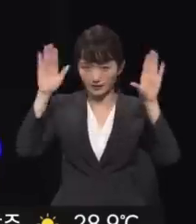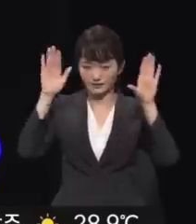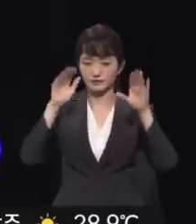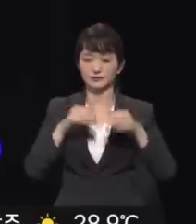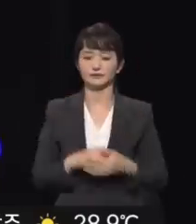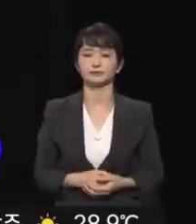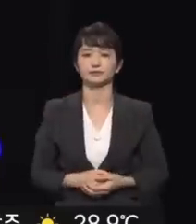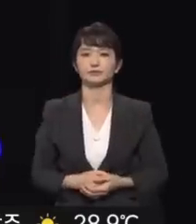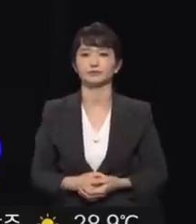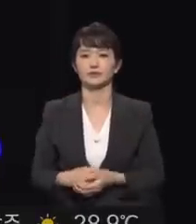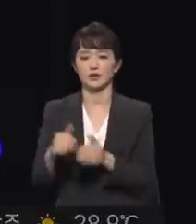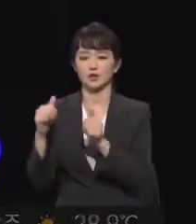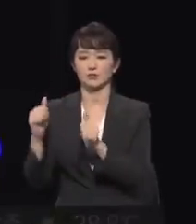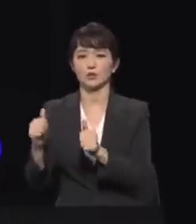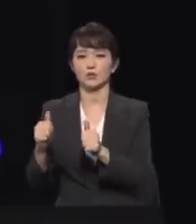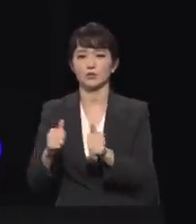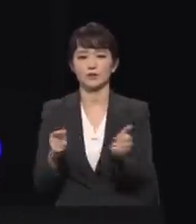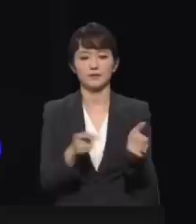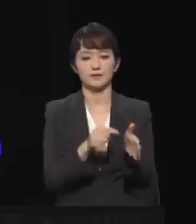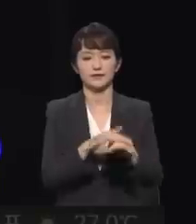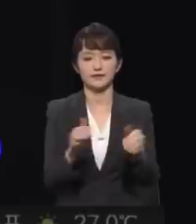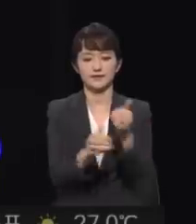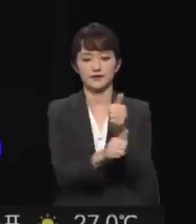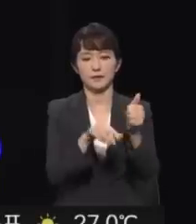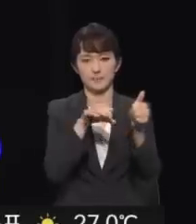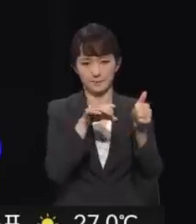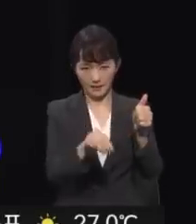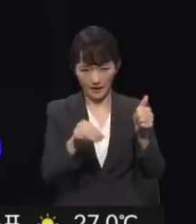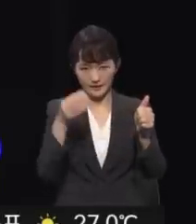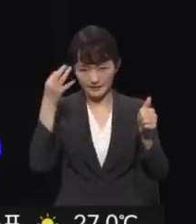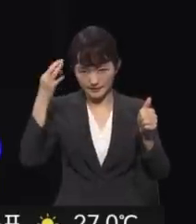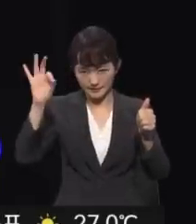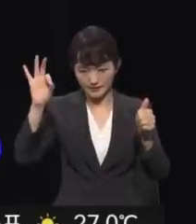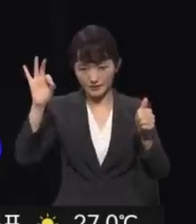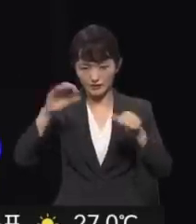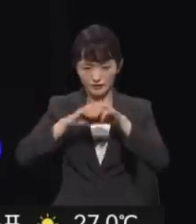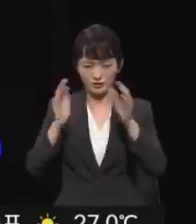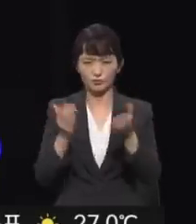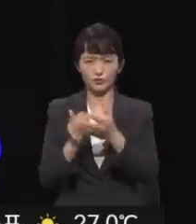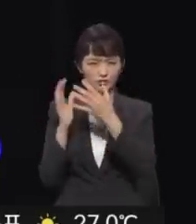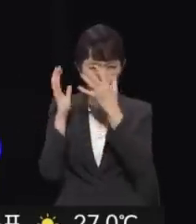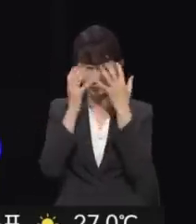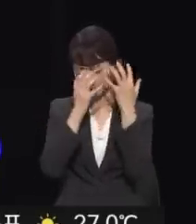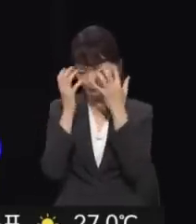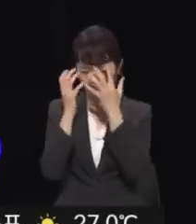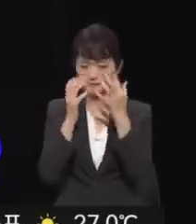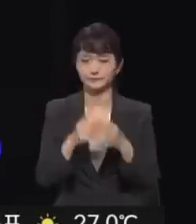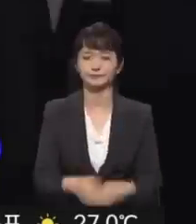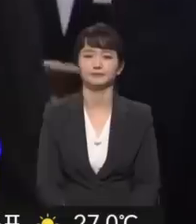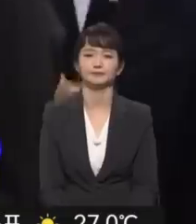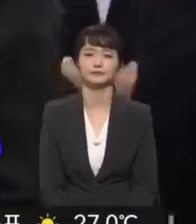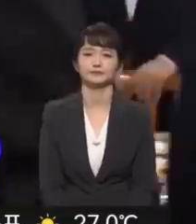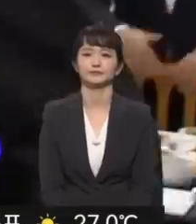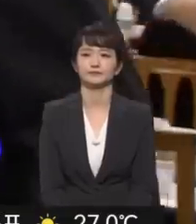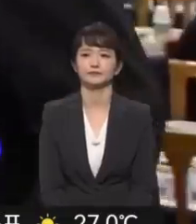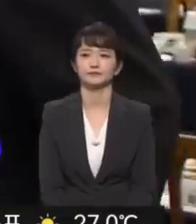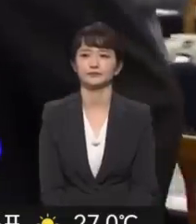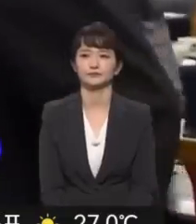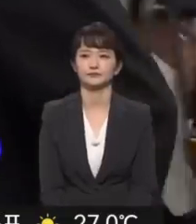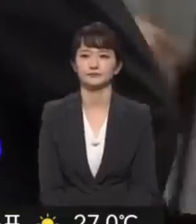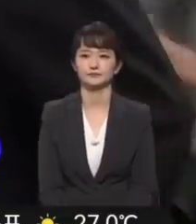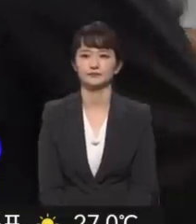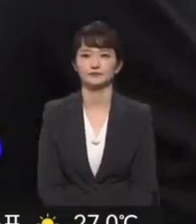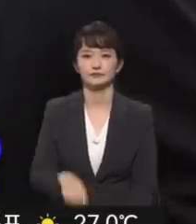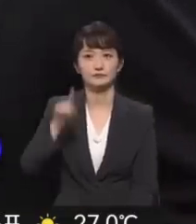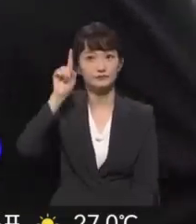첨 신청 인용 결과가 나오면서 모든 게 다 혼란스러운 상황이 되버렸습니다 국민의 매기를 이제 좀 더 해보도록 하겠습니다 어떻게 앞으로